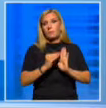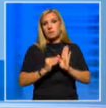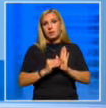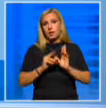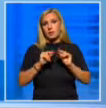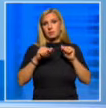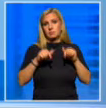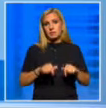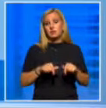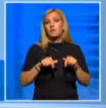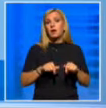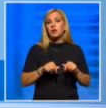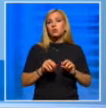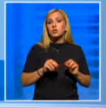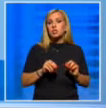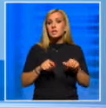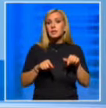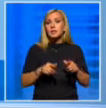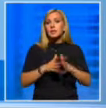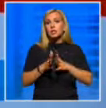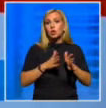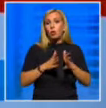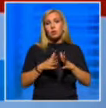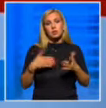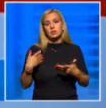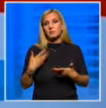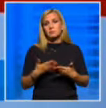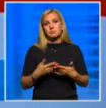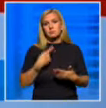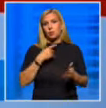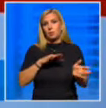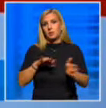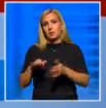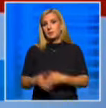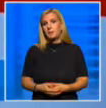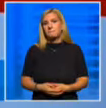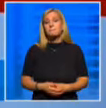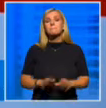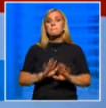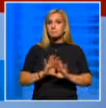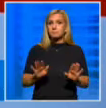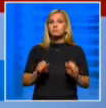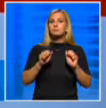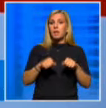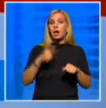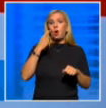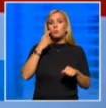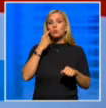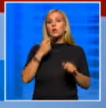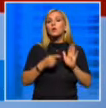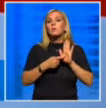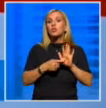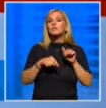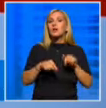това означава тези хора да бъдат изгорени, докато дойде време. Аз ви попитах, да, опита показва точно това, че ще